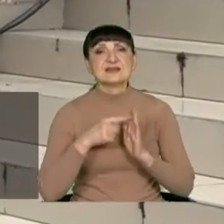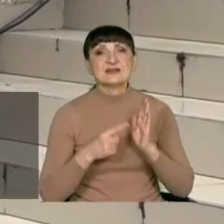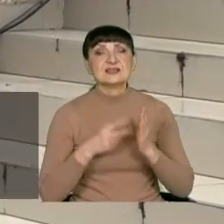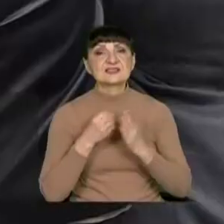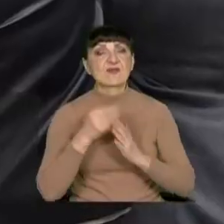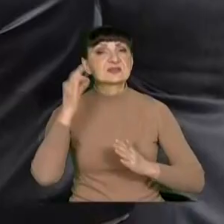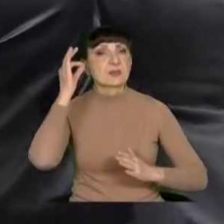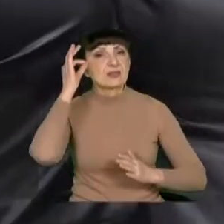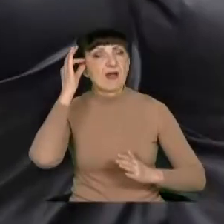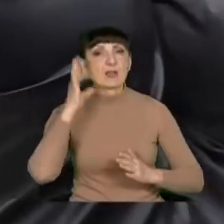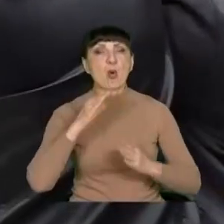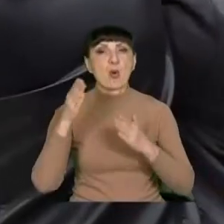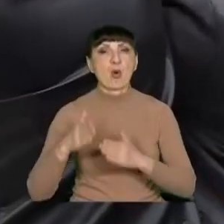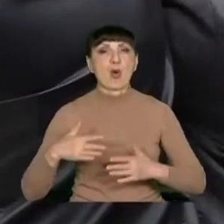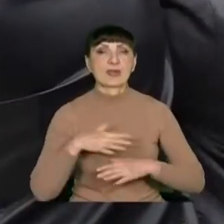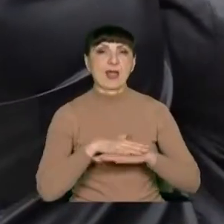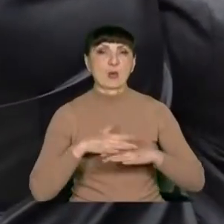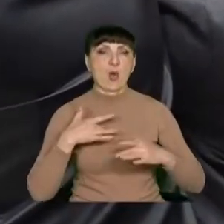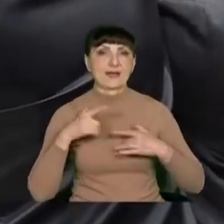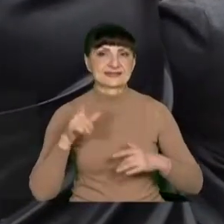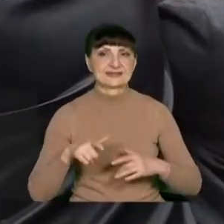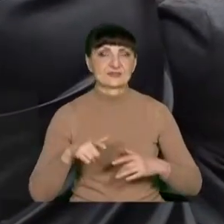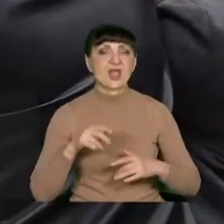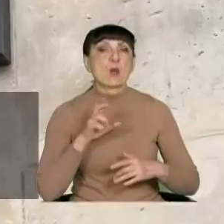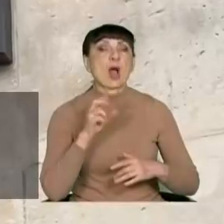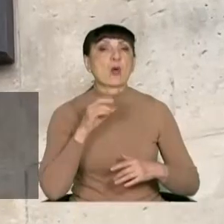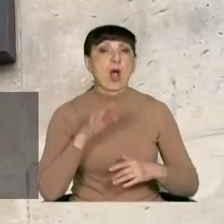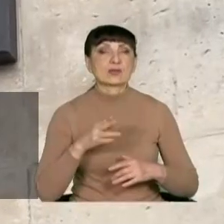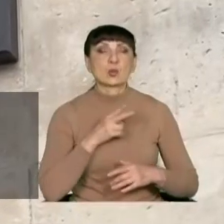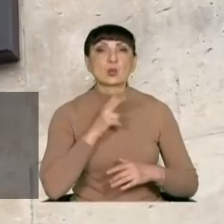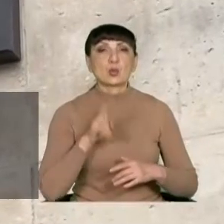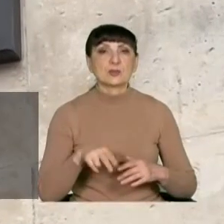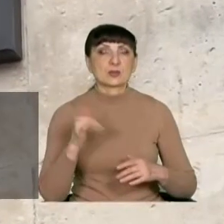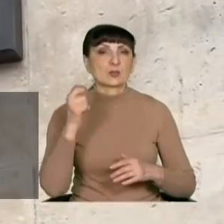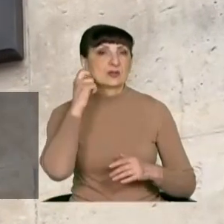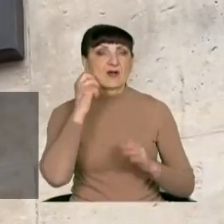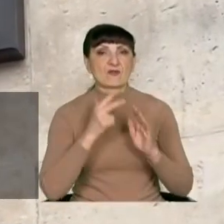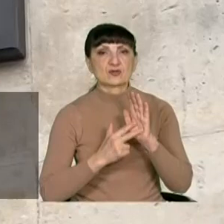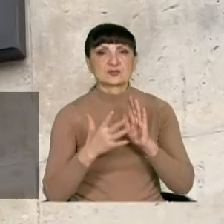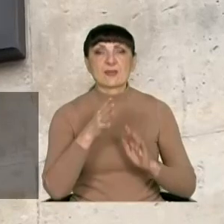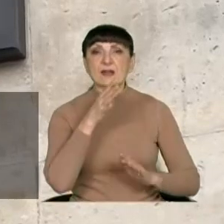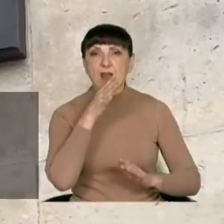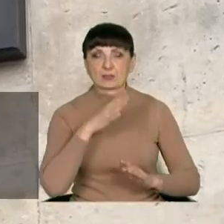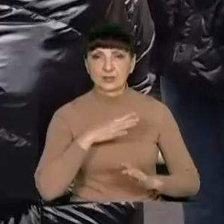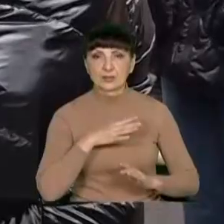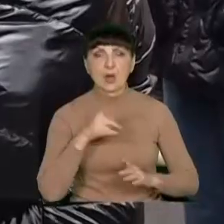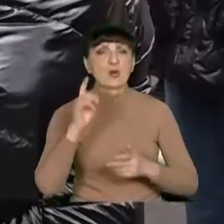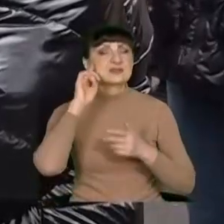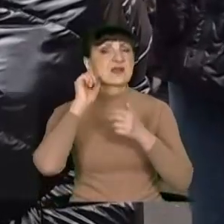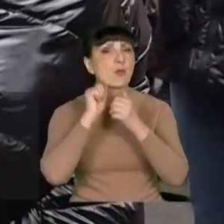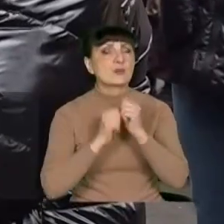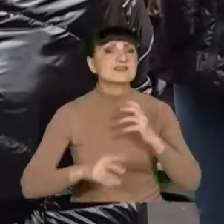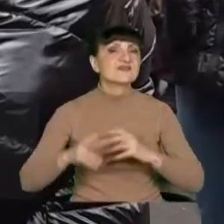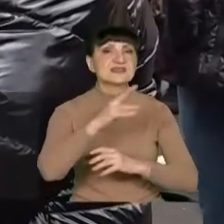своими воспоминаниями о народном артисте. Напомню, Булата Юханова не стало на 85-м году жизни. Он запомнился многим